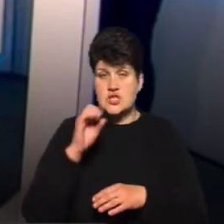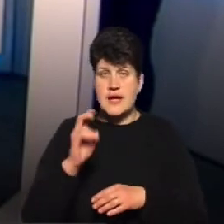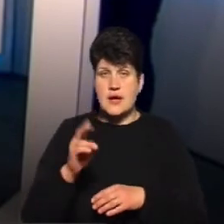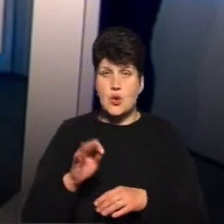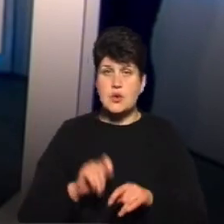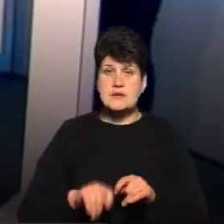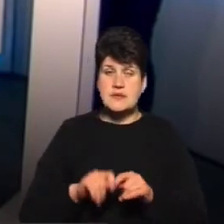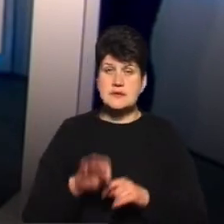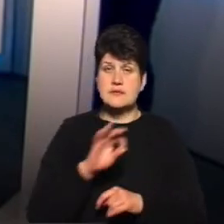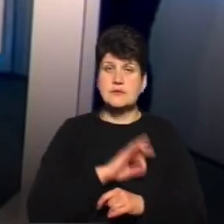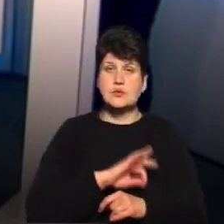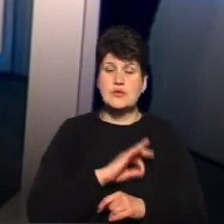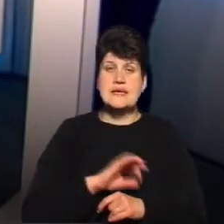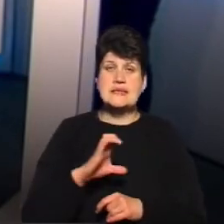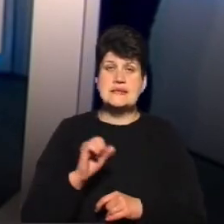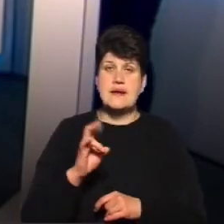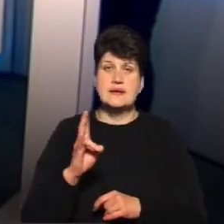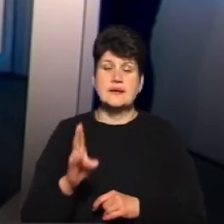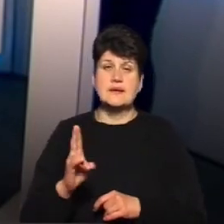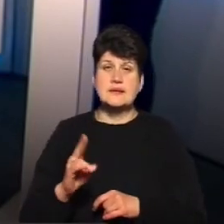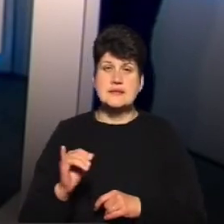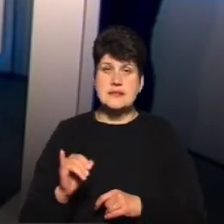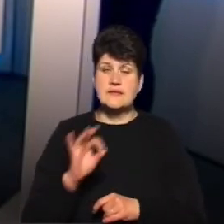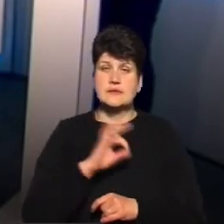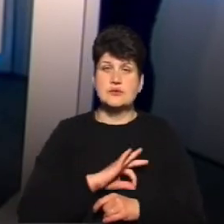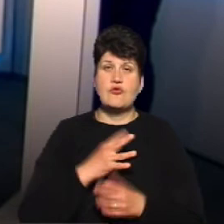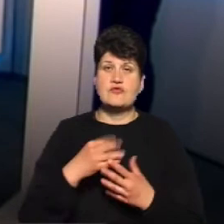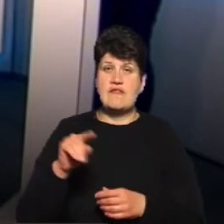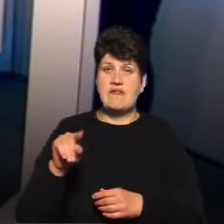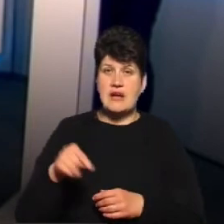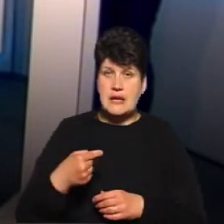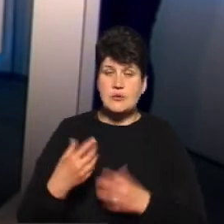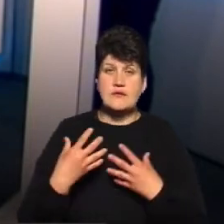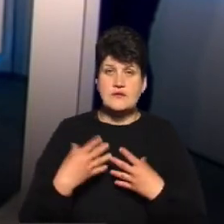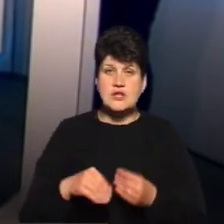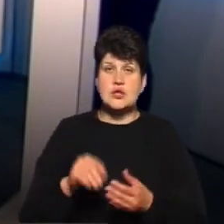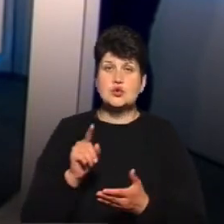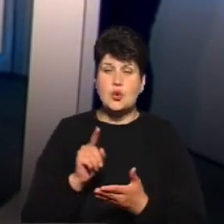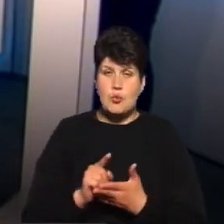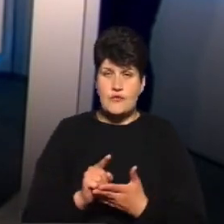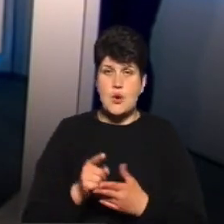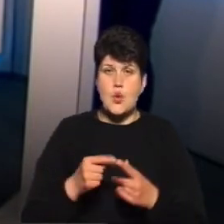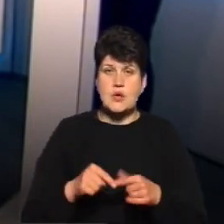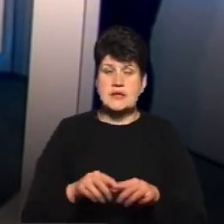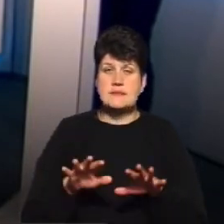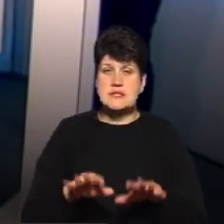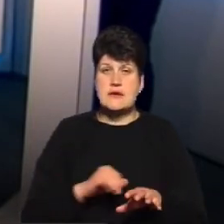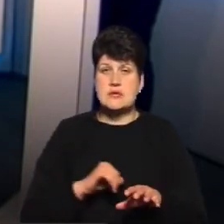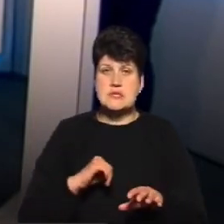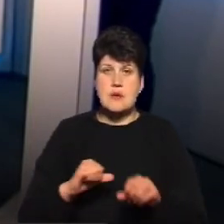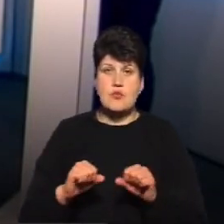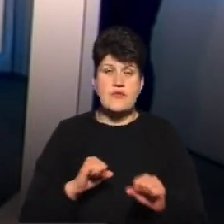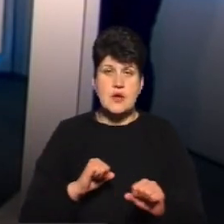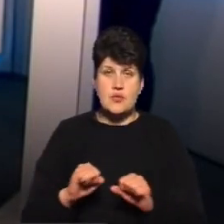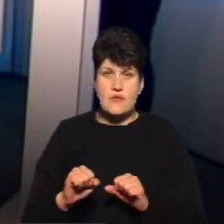застосовує санкції і застосовує вже вимоги, і тоді вже якби зобов'язує орган місцевого самоврядування вчинити в